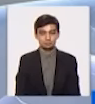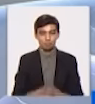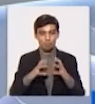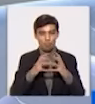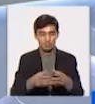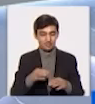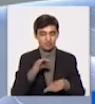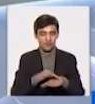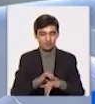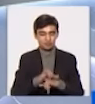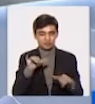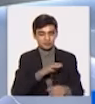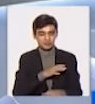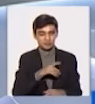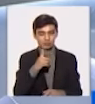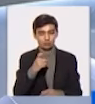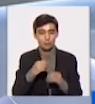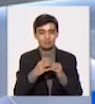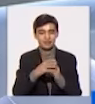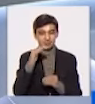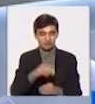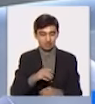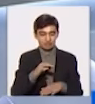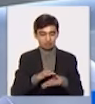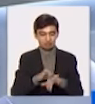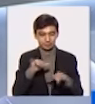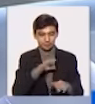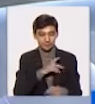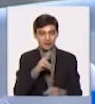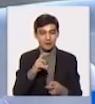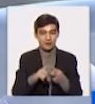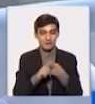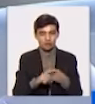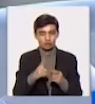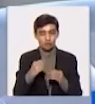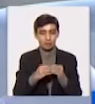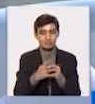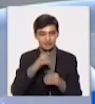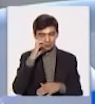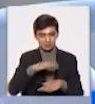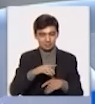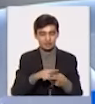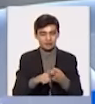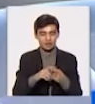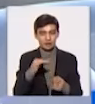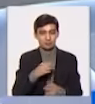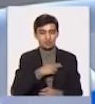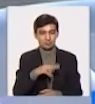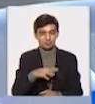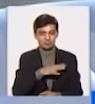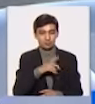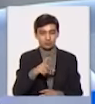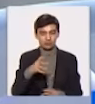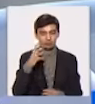әлемде коронавирус дертін жұқтырғандар саны 115 мыңнан асып, таралу аумағы 115 елге жетті. Қауіпті вирустан көз жұмғандар саны